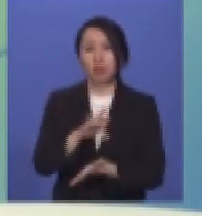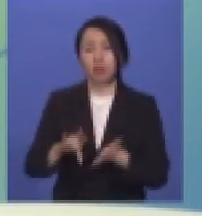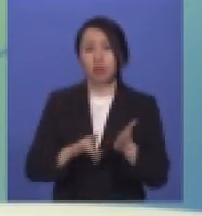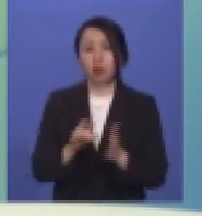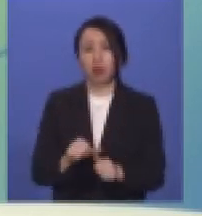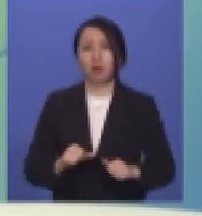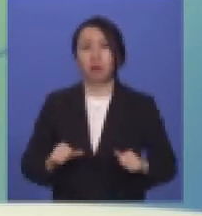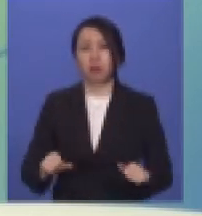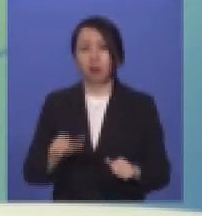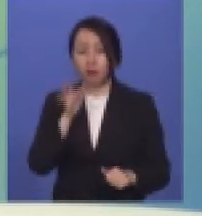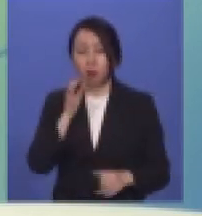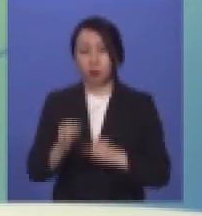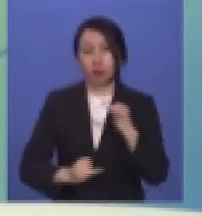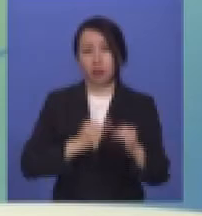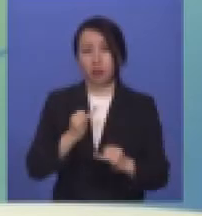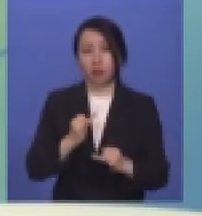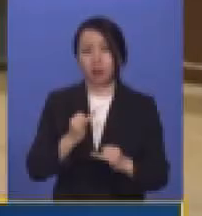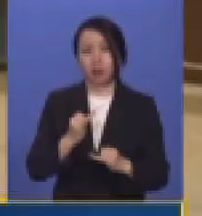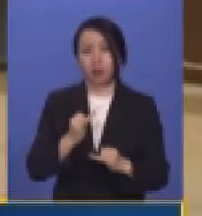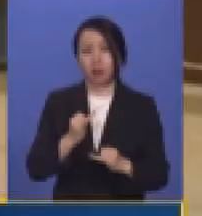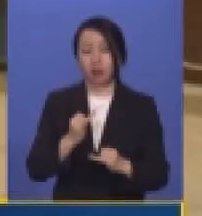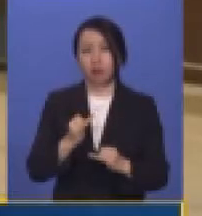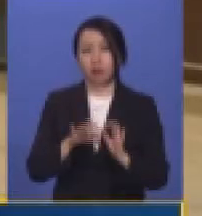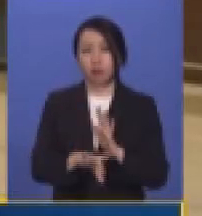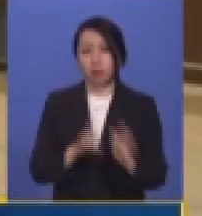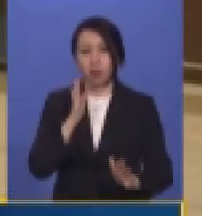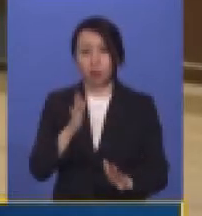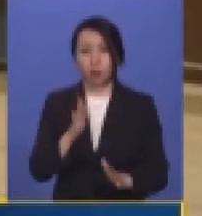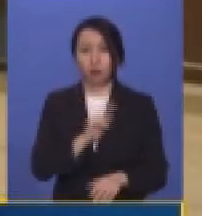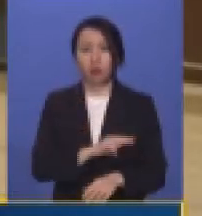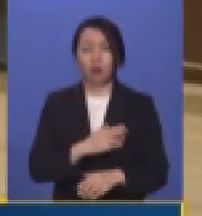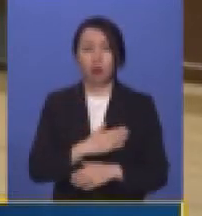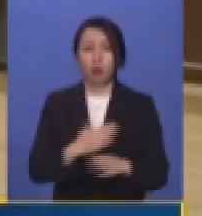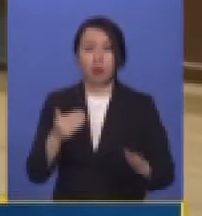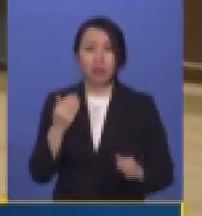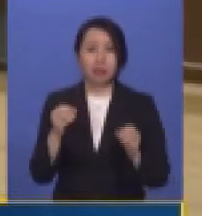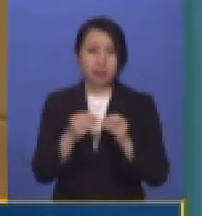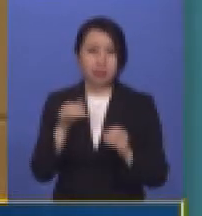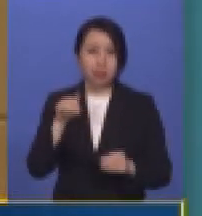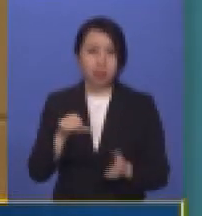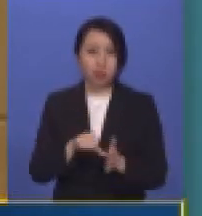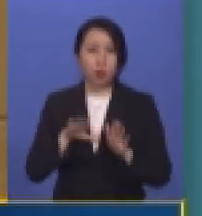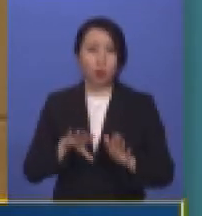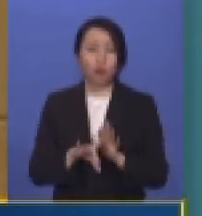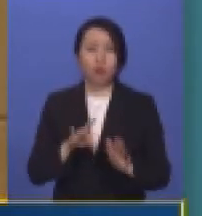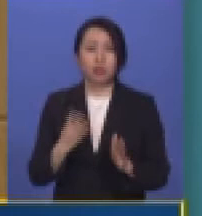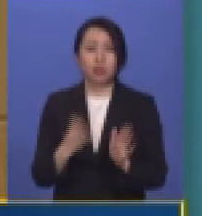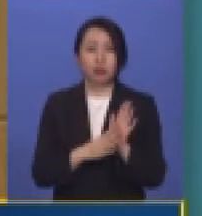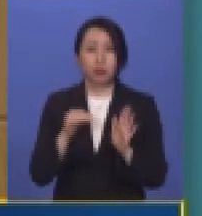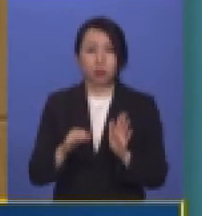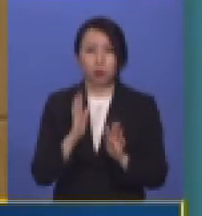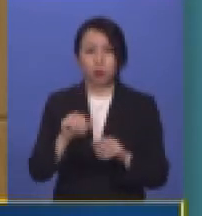центральной комиссии ходе голосования в стране будет действовать более десяти тысяч участков 9 тысяч из них